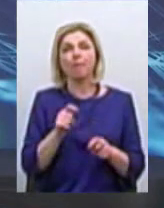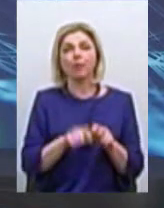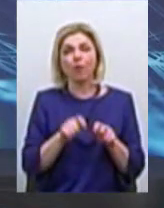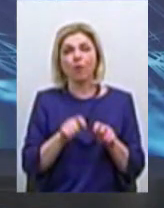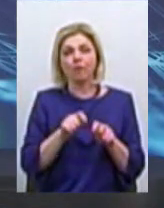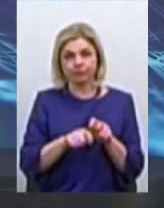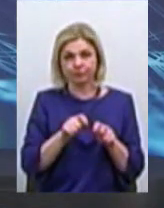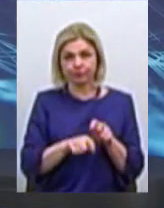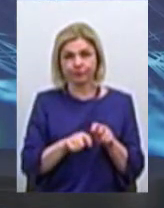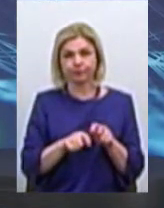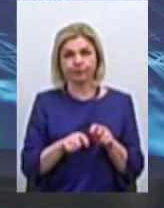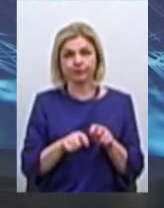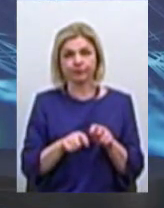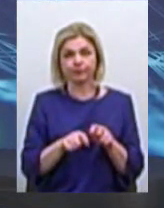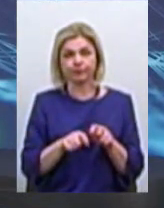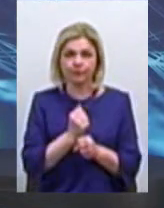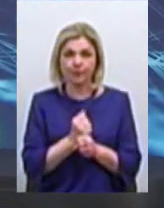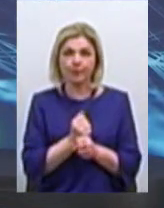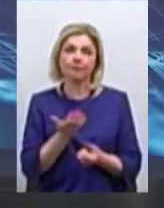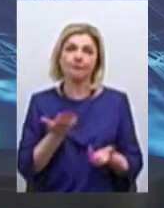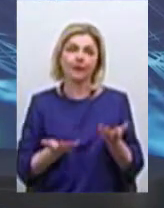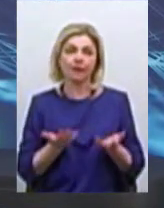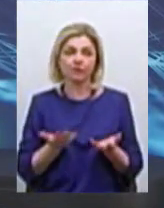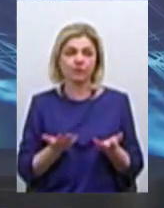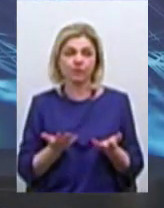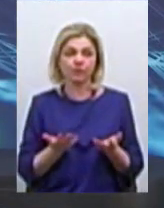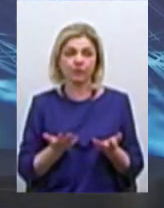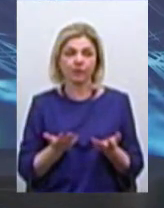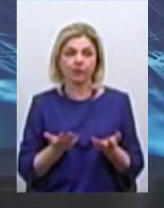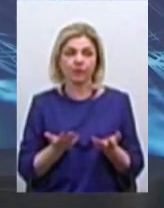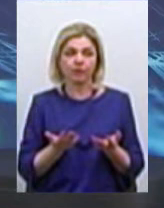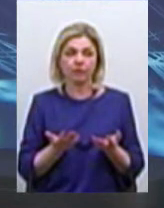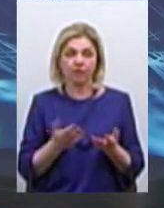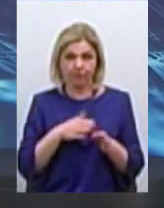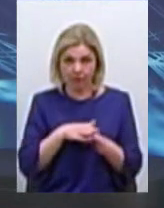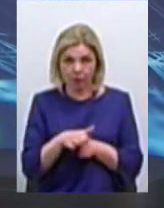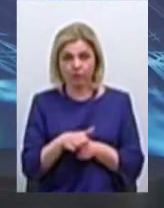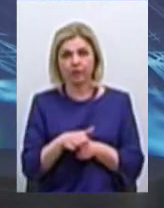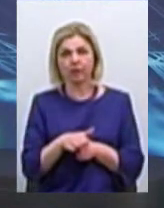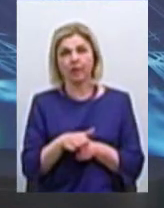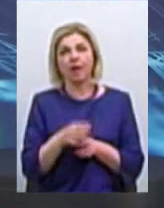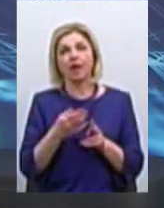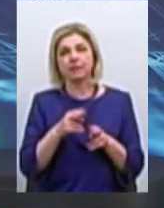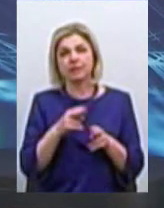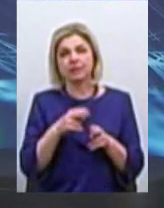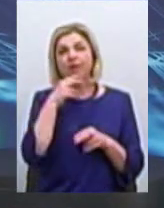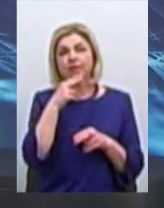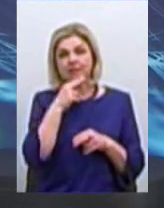перевірку, чи пройшло прийшла дана